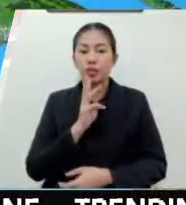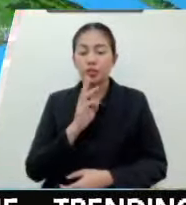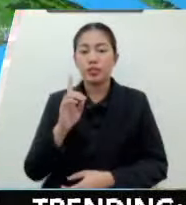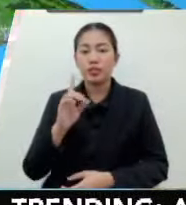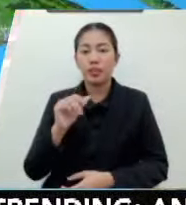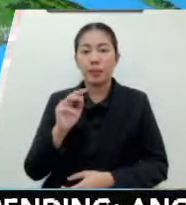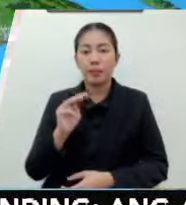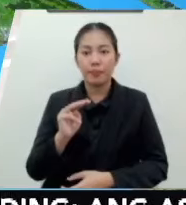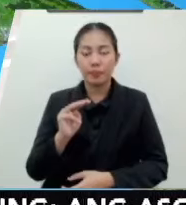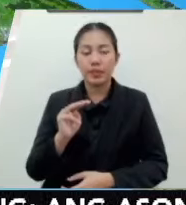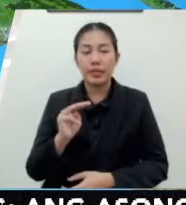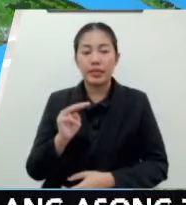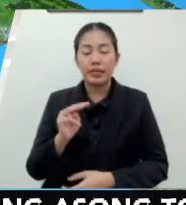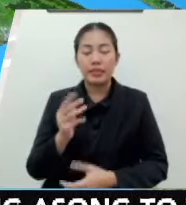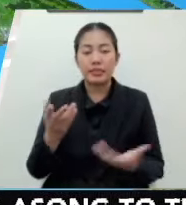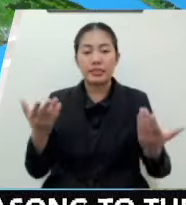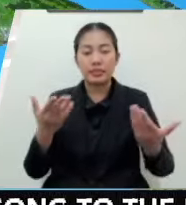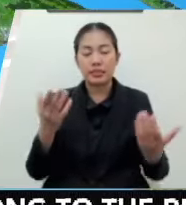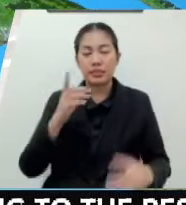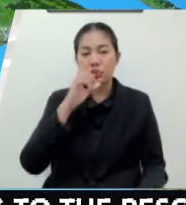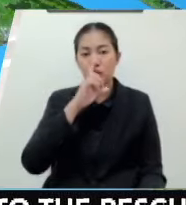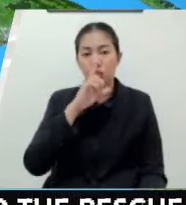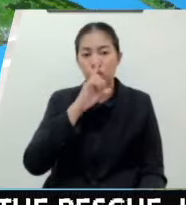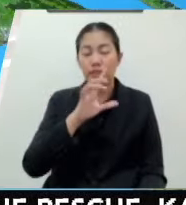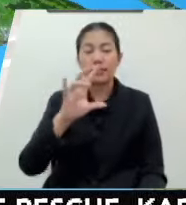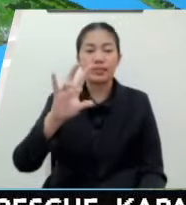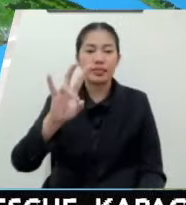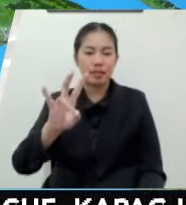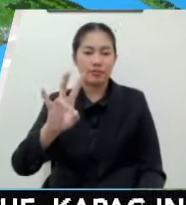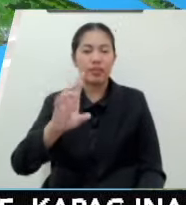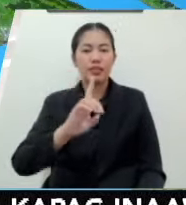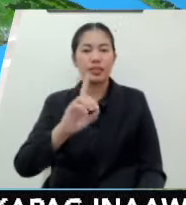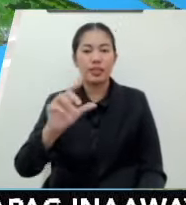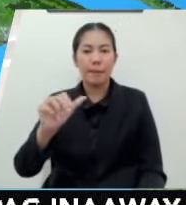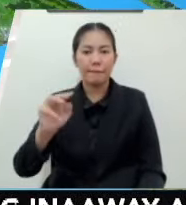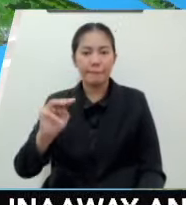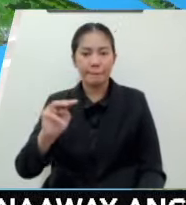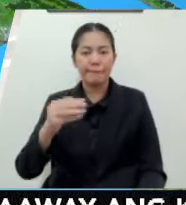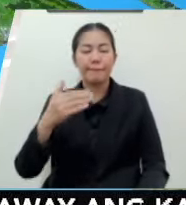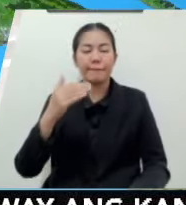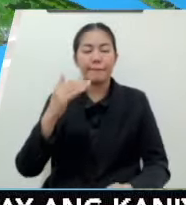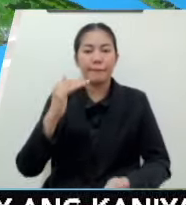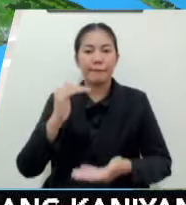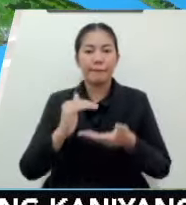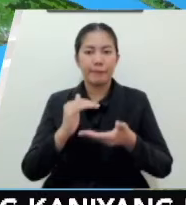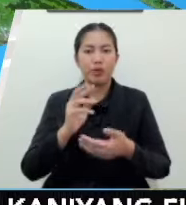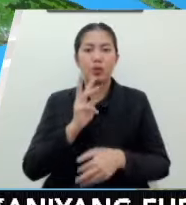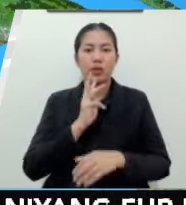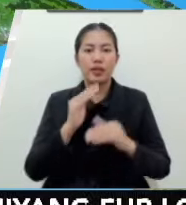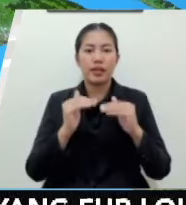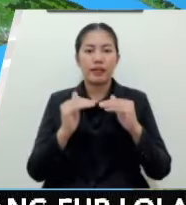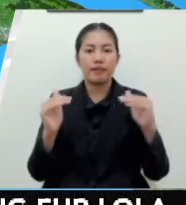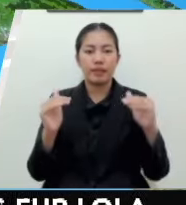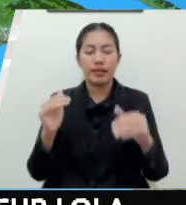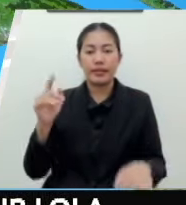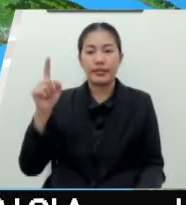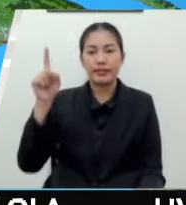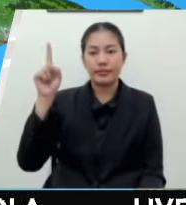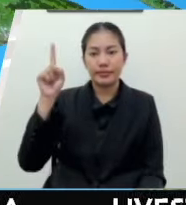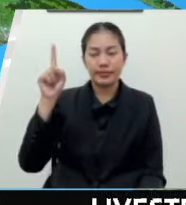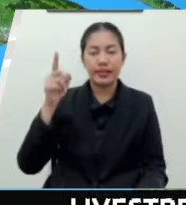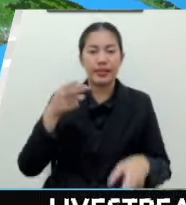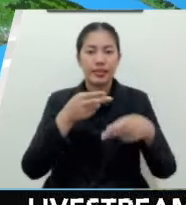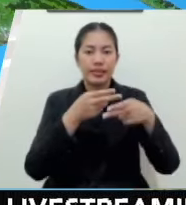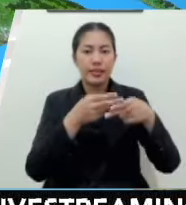nakapagtala ng mababang water level sa nakalipas na 24 oras. Yan po ang Angat, Ipo, Ambuklaw, Binga, San